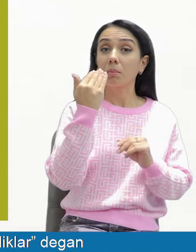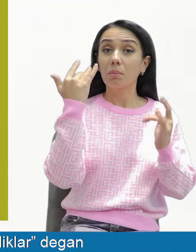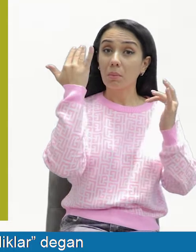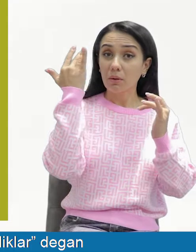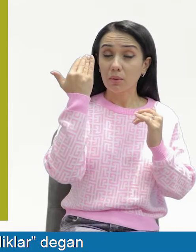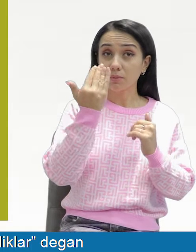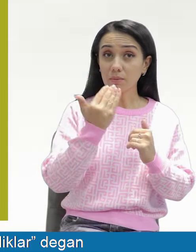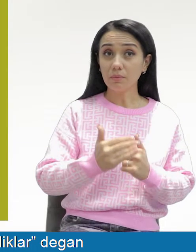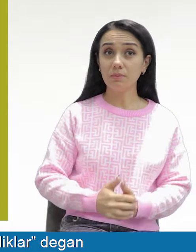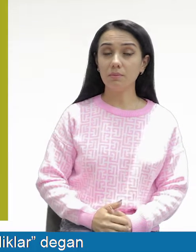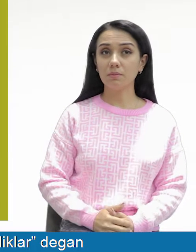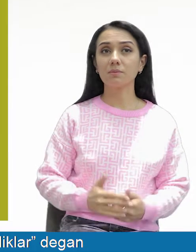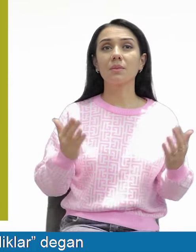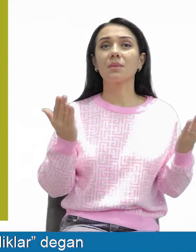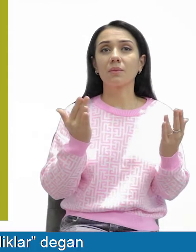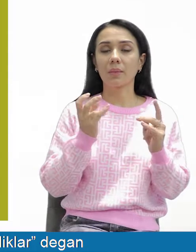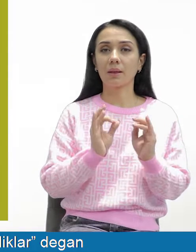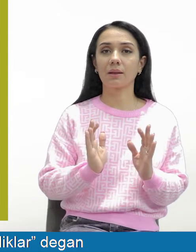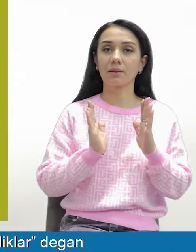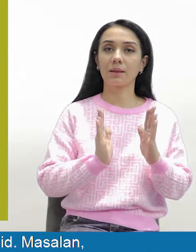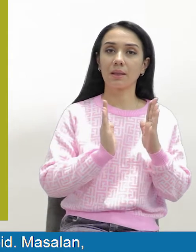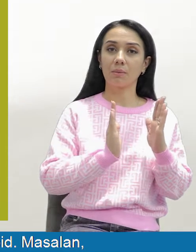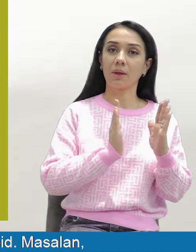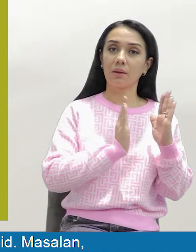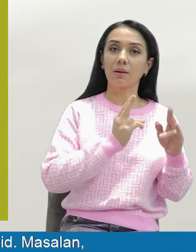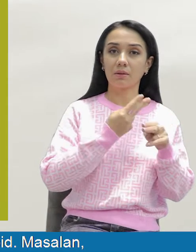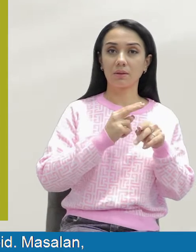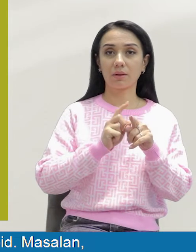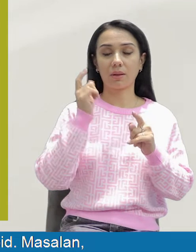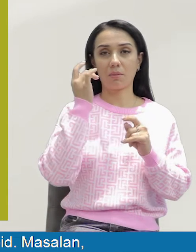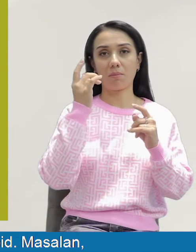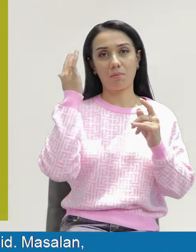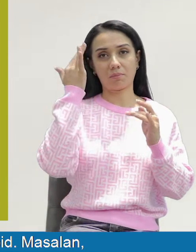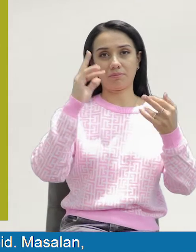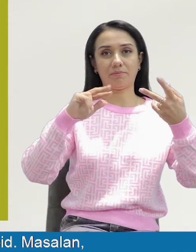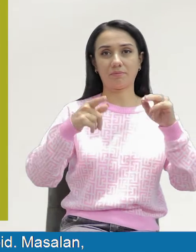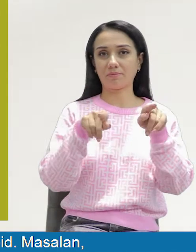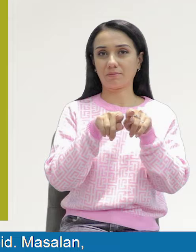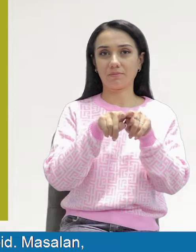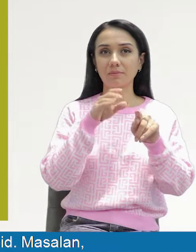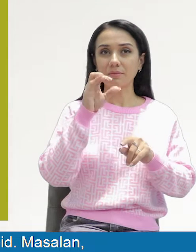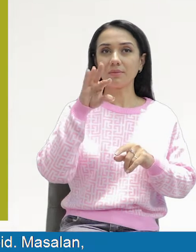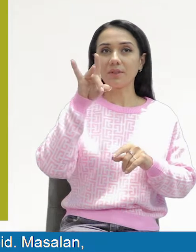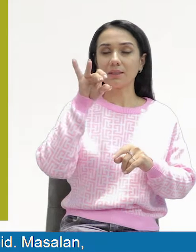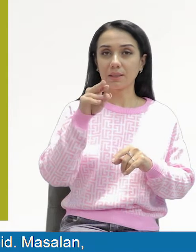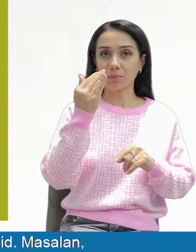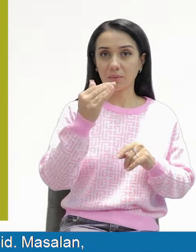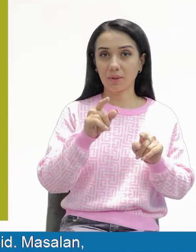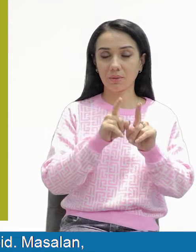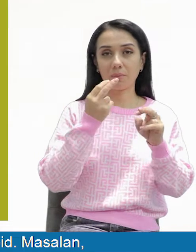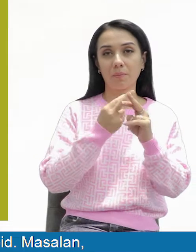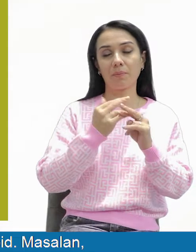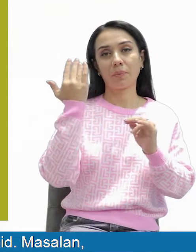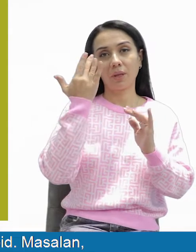bo'ladi? Qanaqadir ketma-ketliklar degan ma'noni bildiradi. Tushunarli, qanaqadir ketma-ketliklar,